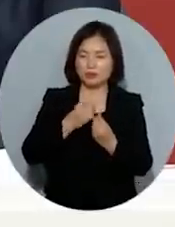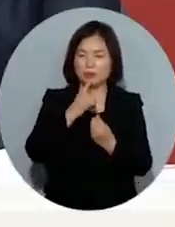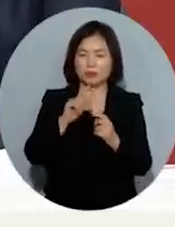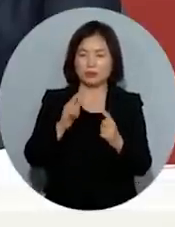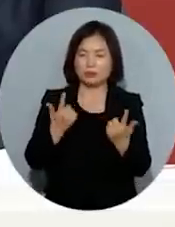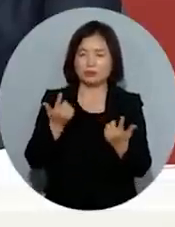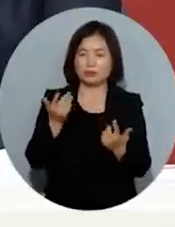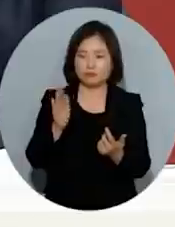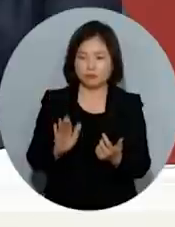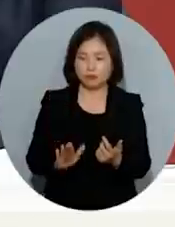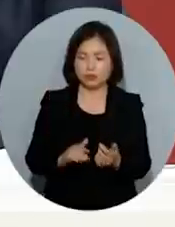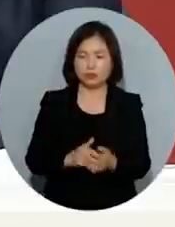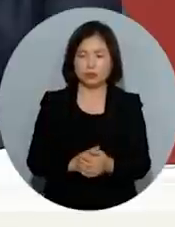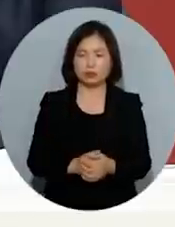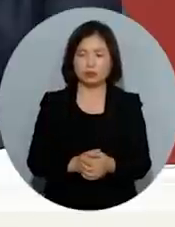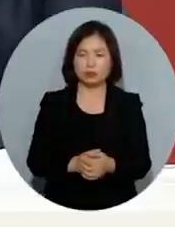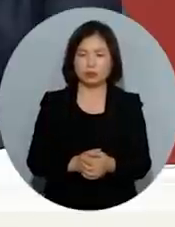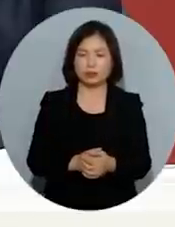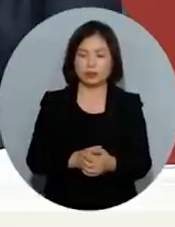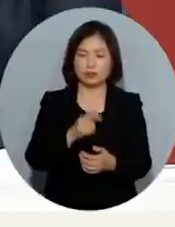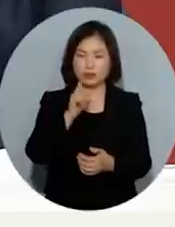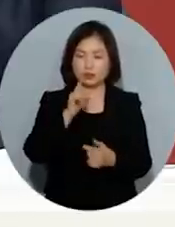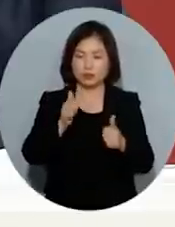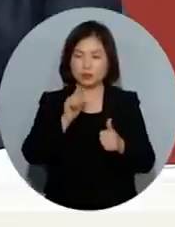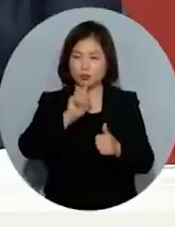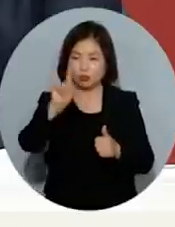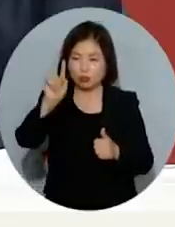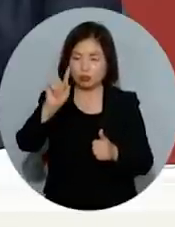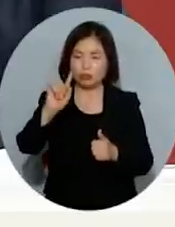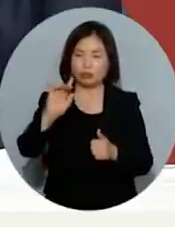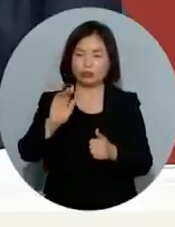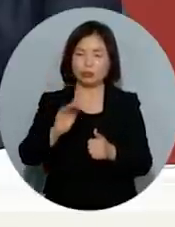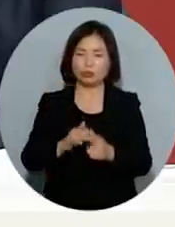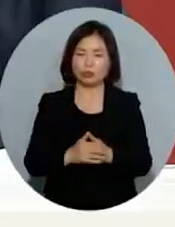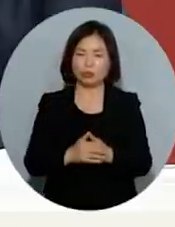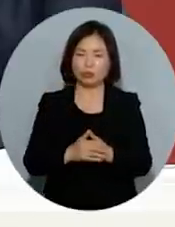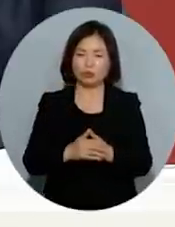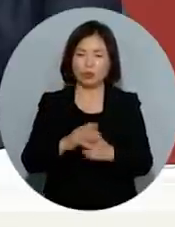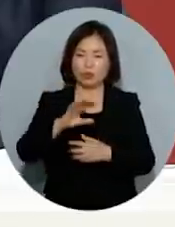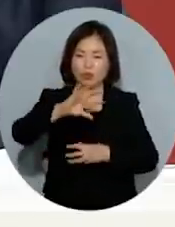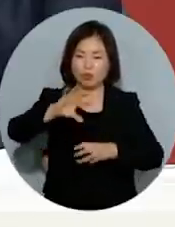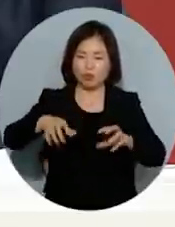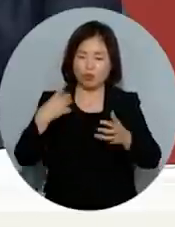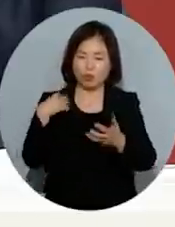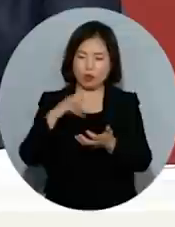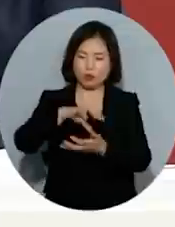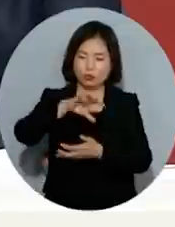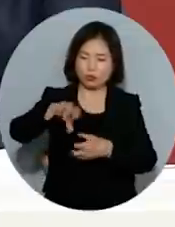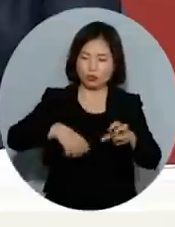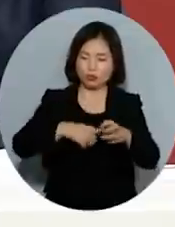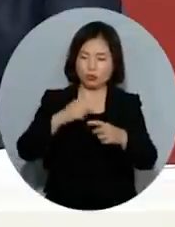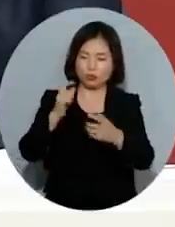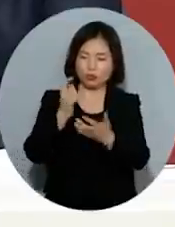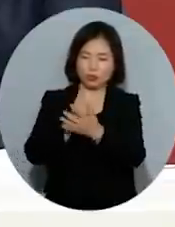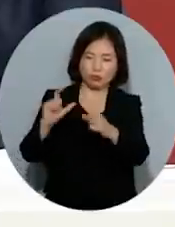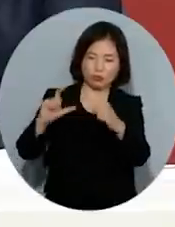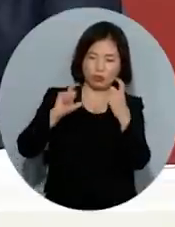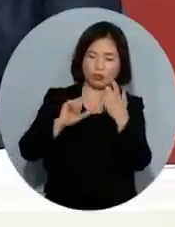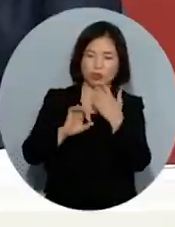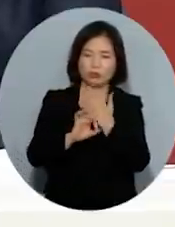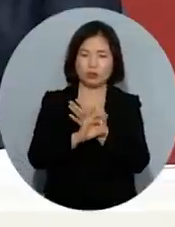아닙니다만은 기소가 돼서 그 환수 조치가 법원에서 내려지면 그건